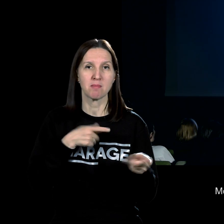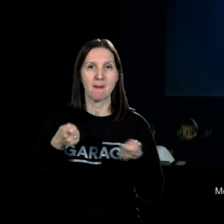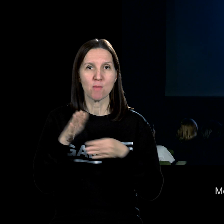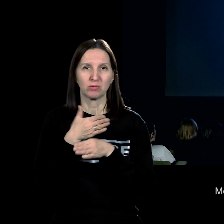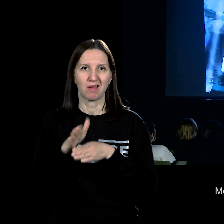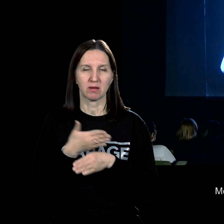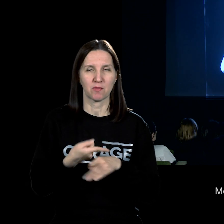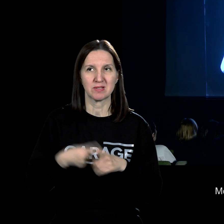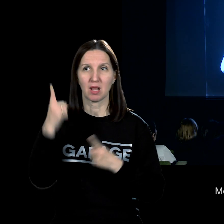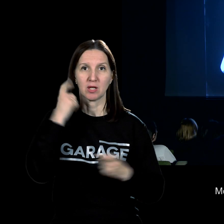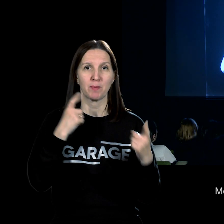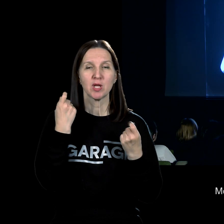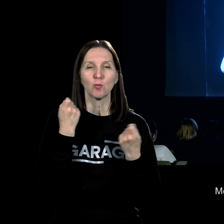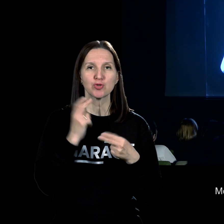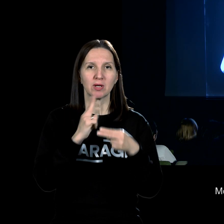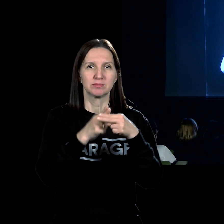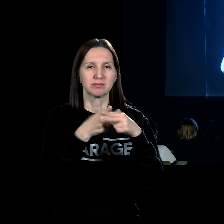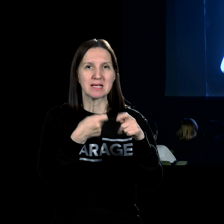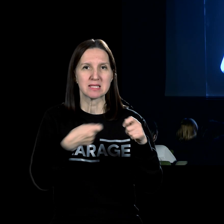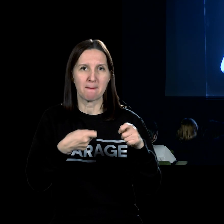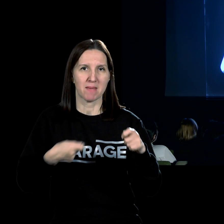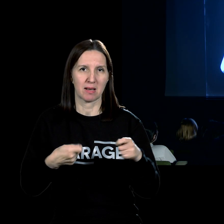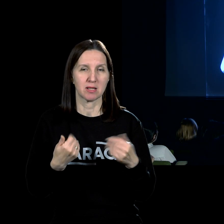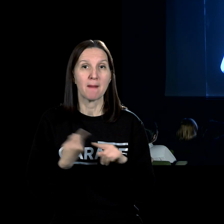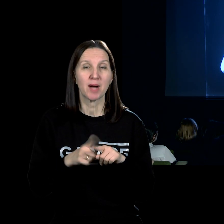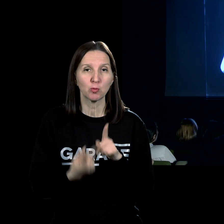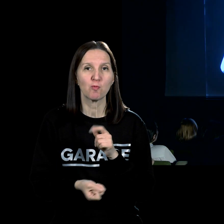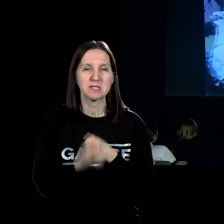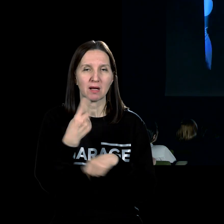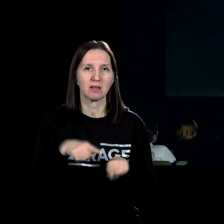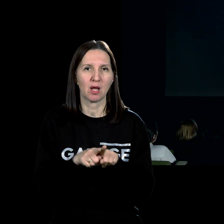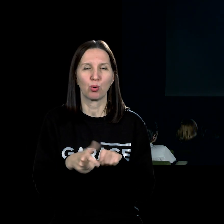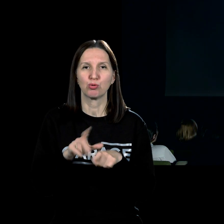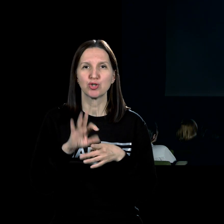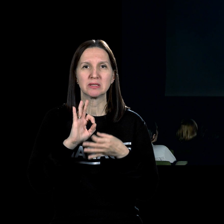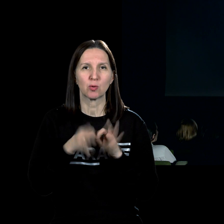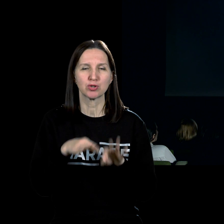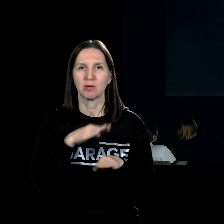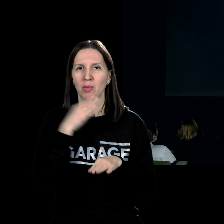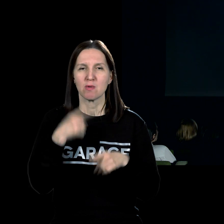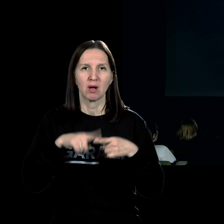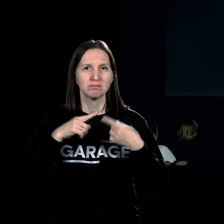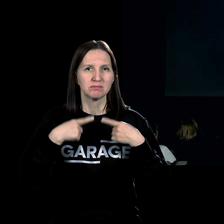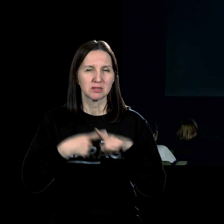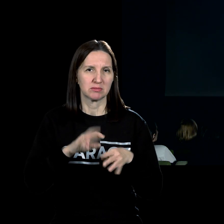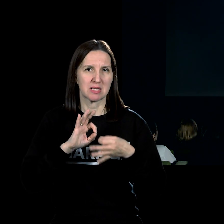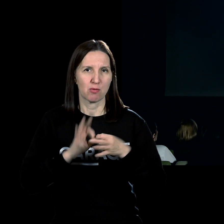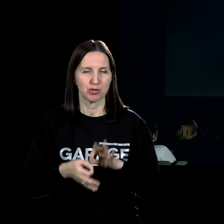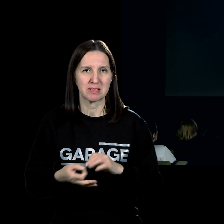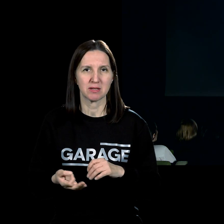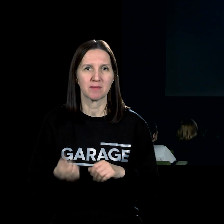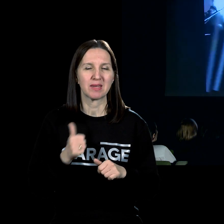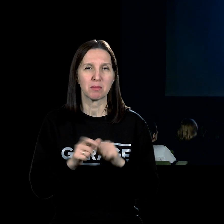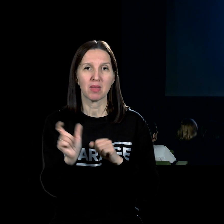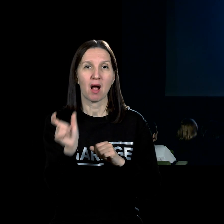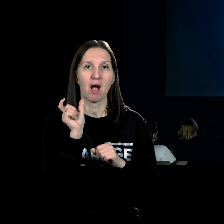ты работаешь, и немножко замедлить его. Поэтому возникает вот эта очень сложная, многотрудная техника, собственно, кадр